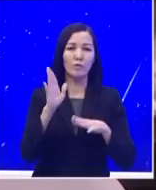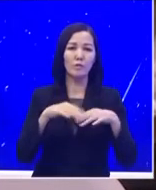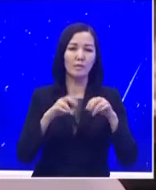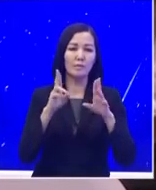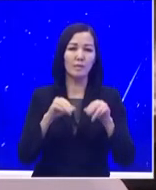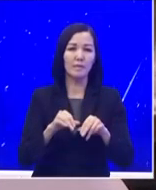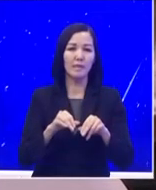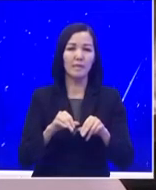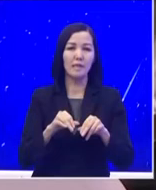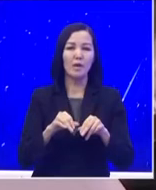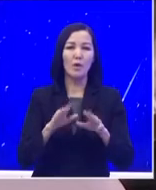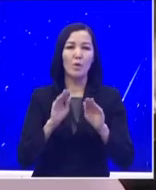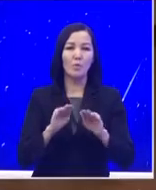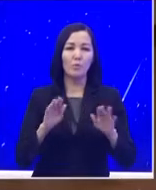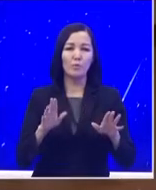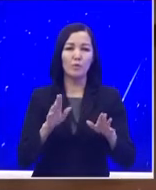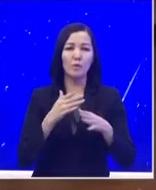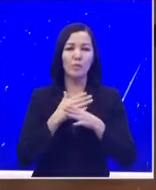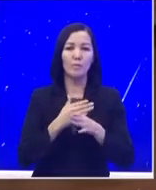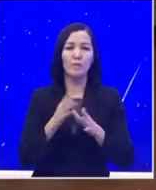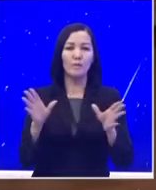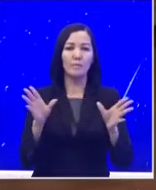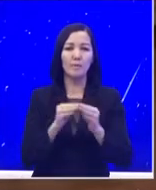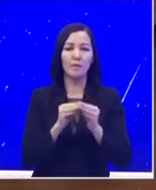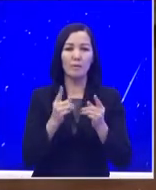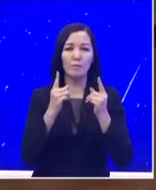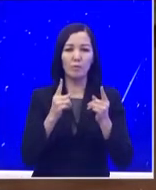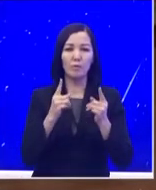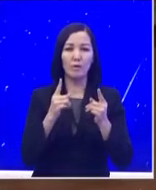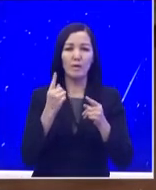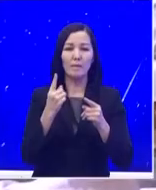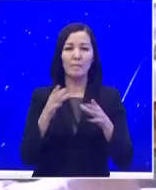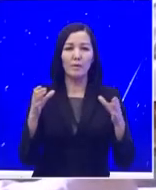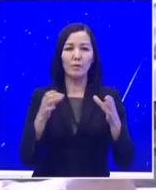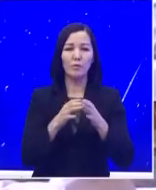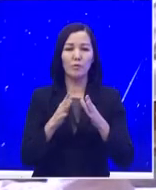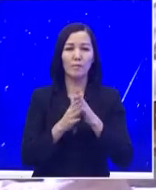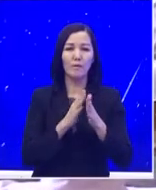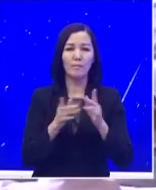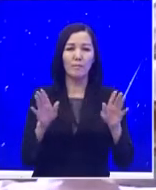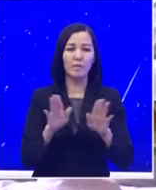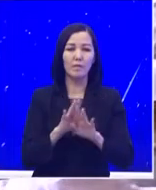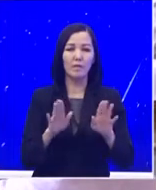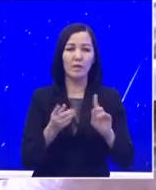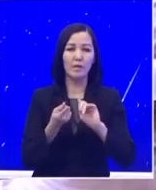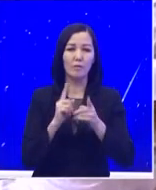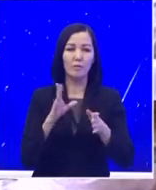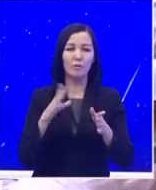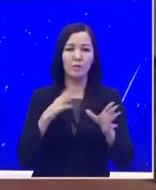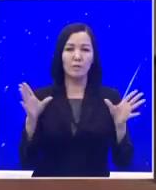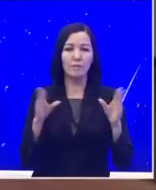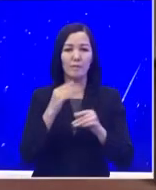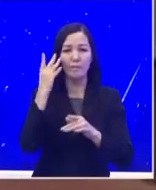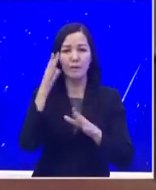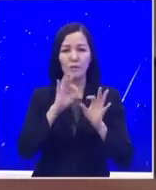мен оқытушылары көмектесті. Барлығы бірігіп, ол Абайдың әйгілі бір топ өлеңдерін ым-ишара түріне көшірді. Бірлесе мазмұн